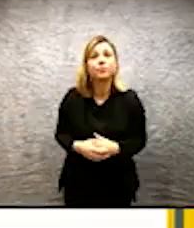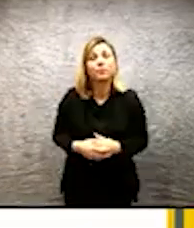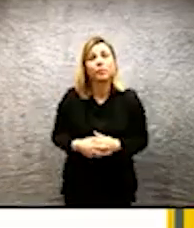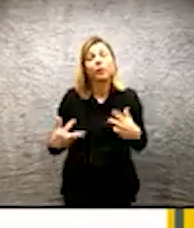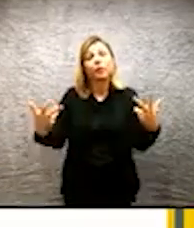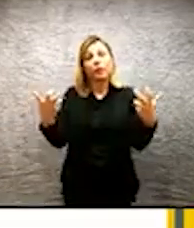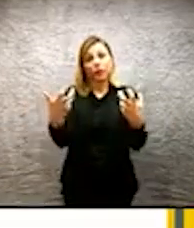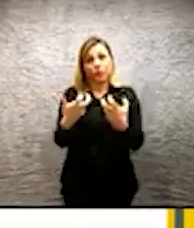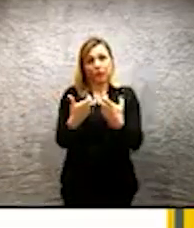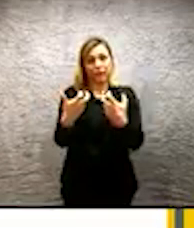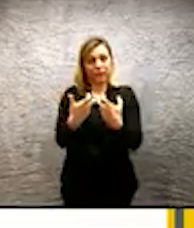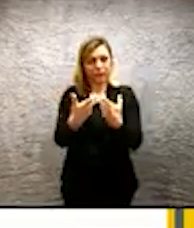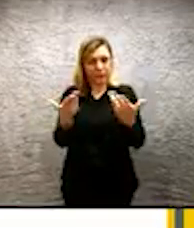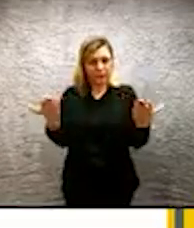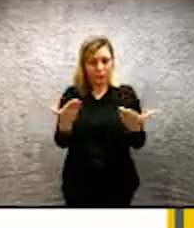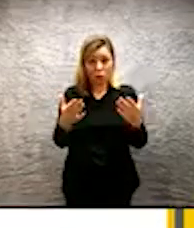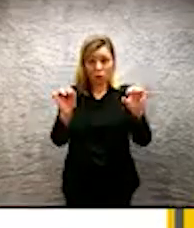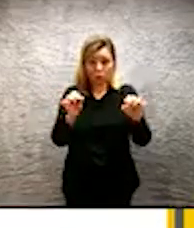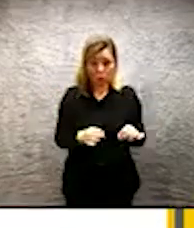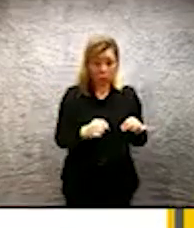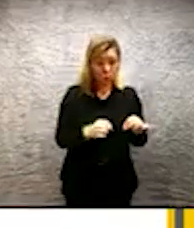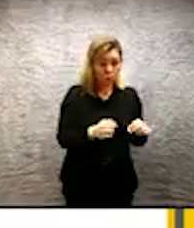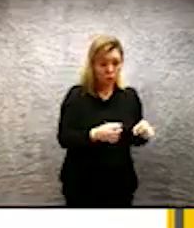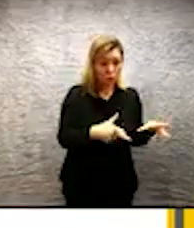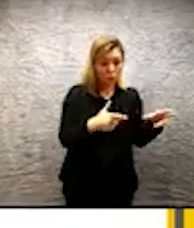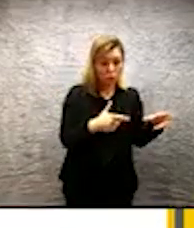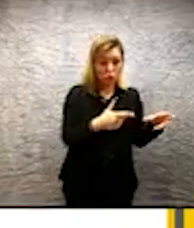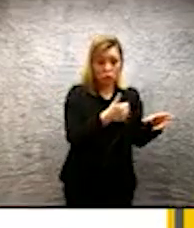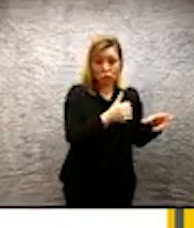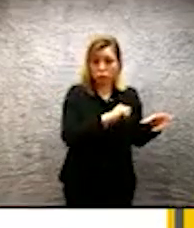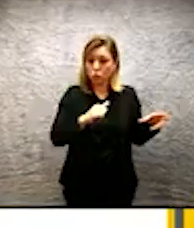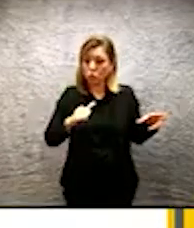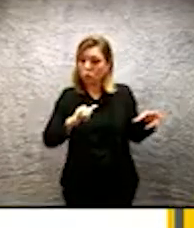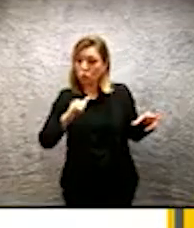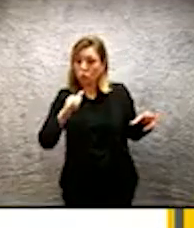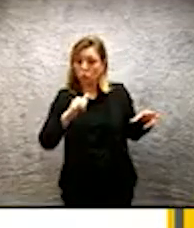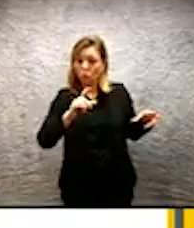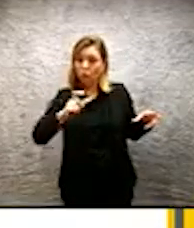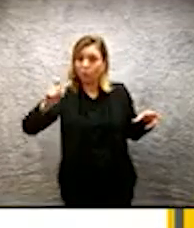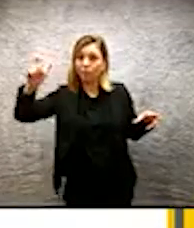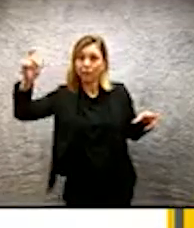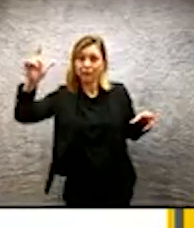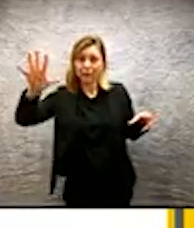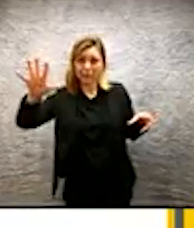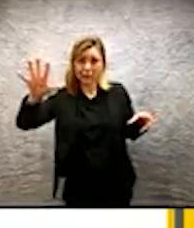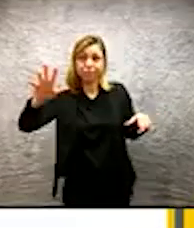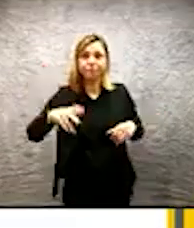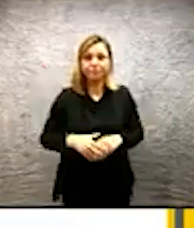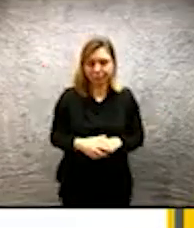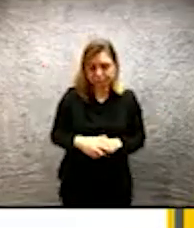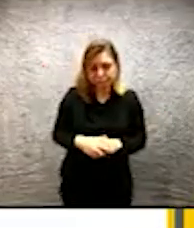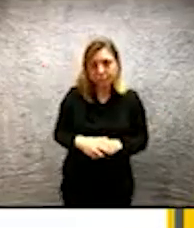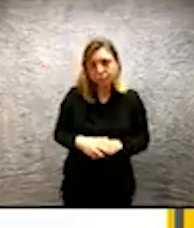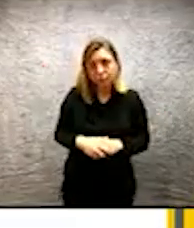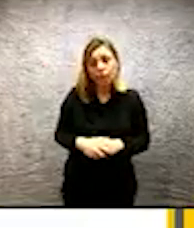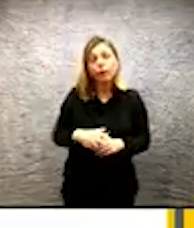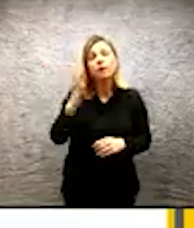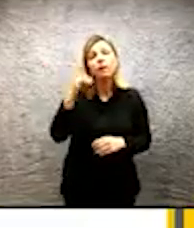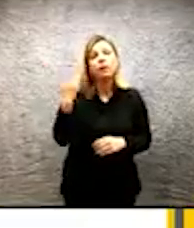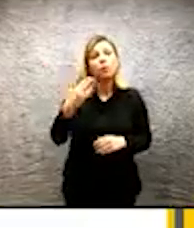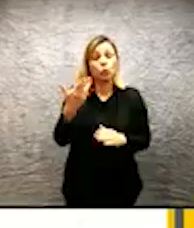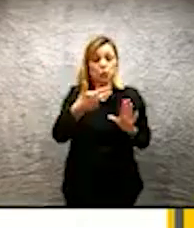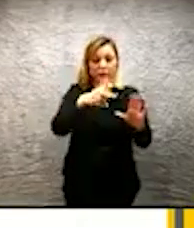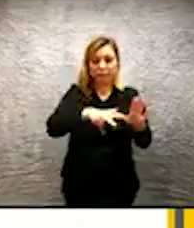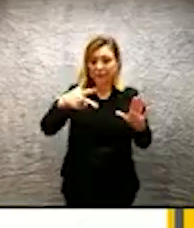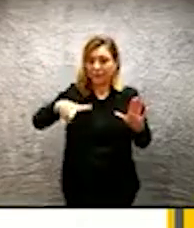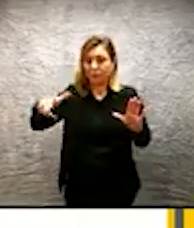tarifs sont échelonnés de la tranche 1 à 5. Ils sont proposés au trimestre, comme vous pouvez les voir affichés. Hein,